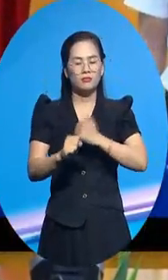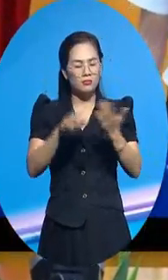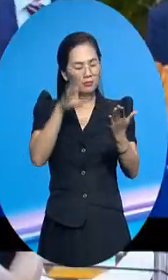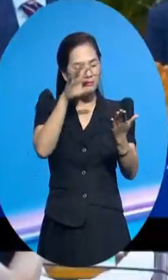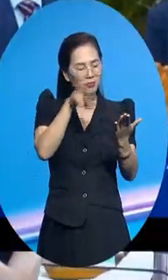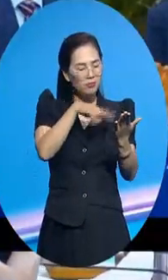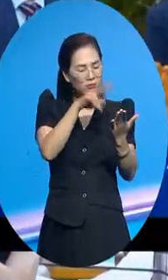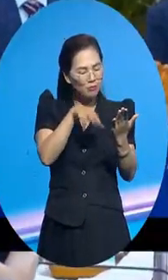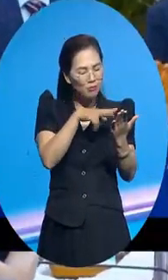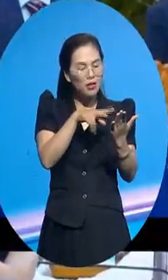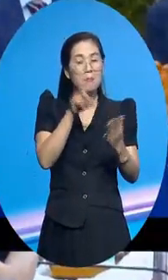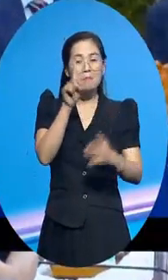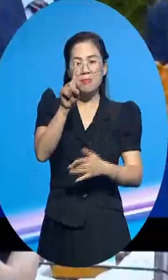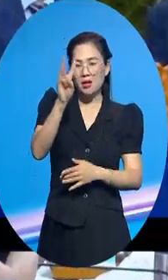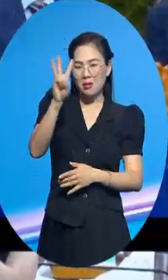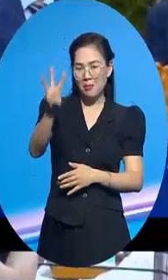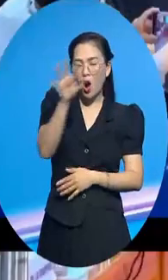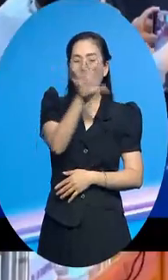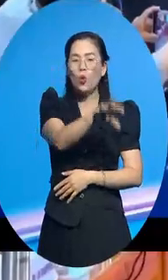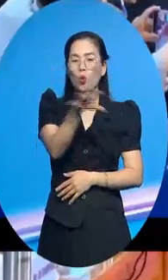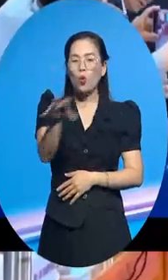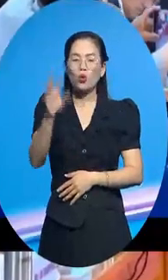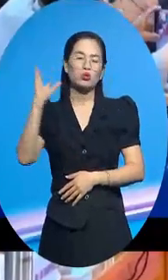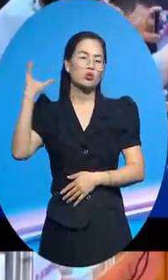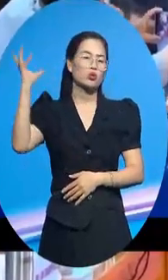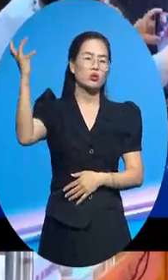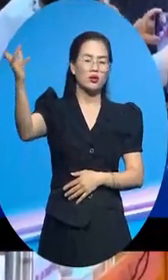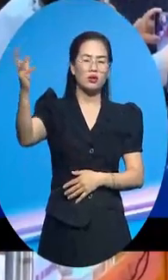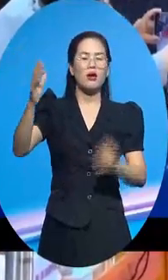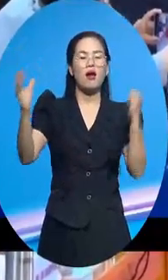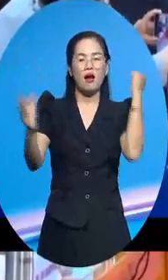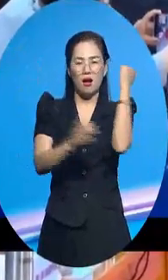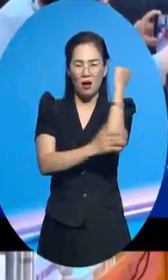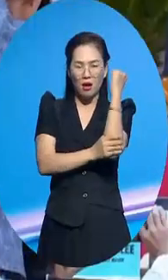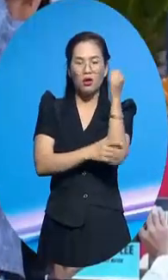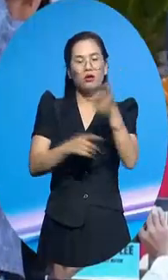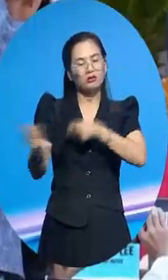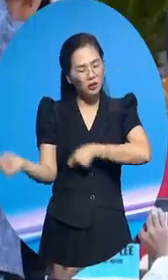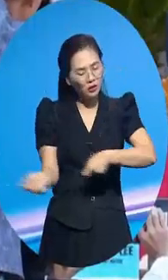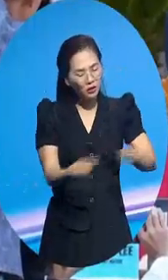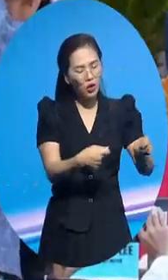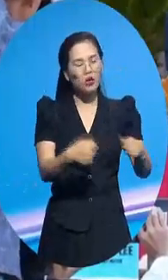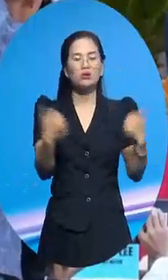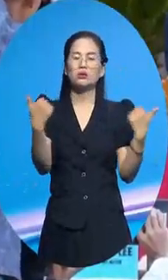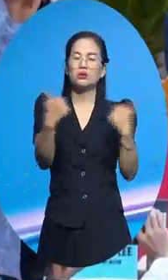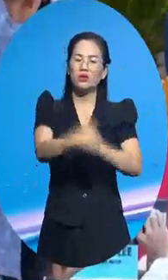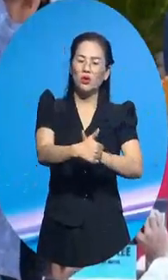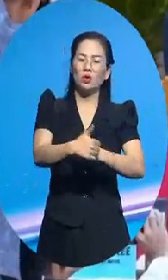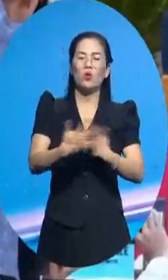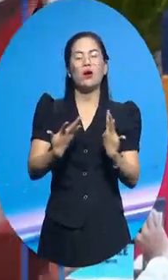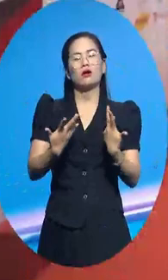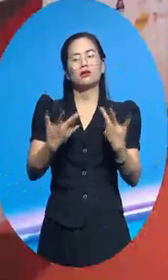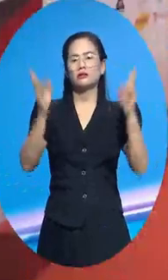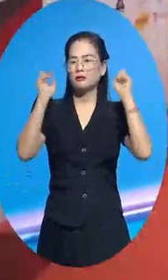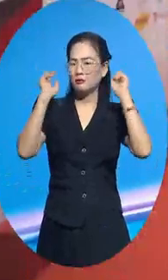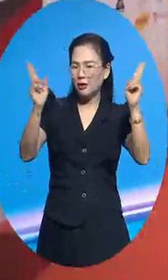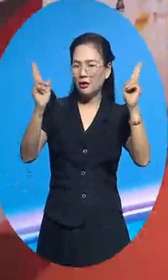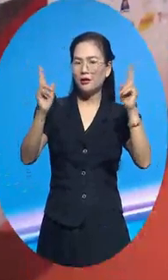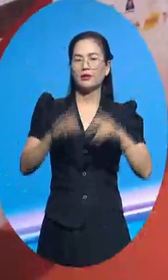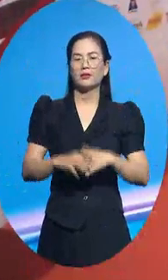tổng số 13 khu du lịch lớn cùng nhiều khu du lịch nhỏ, các sân golf, trường đua, các điểm vui chơi giải trí.